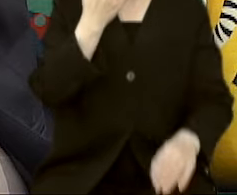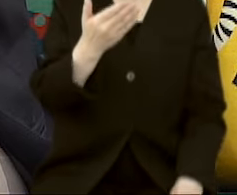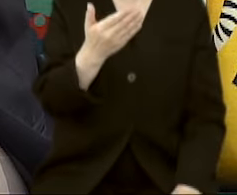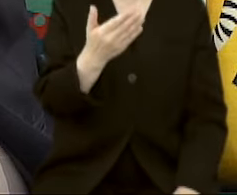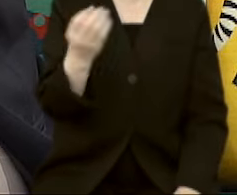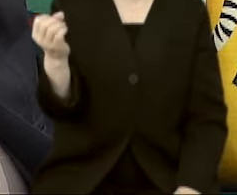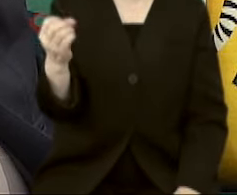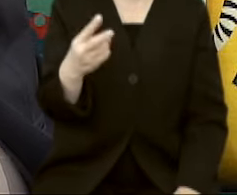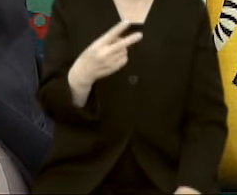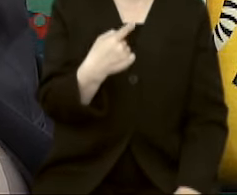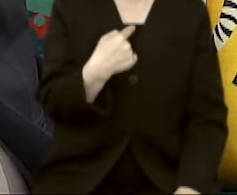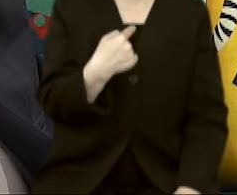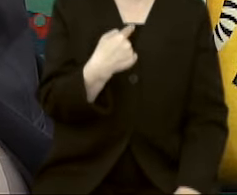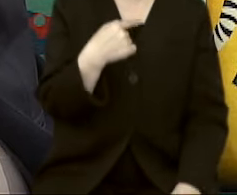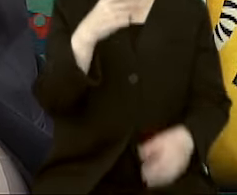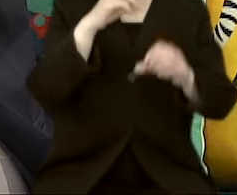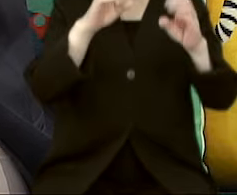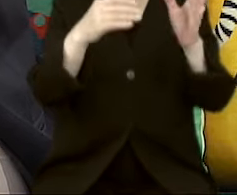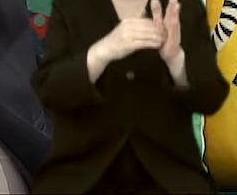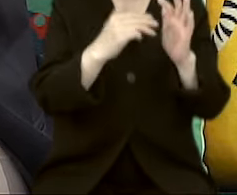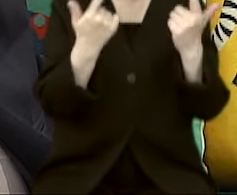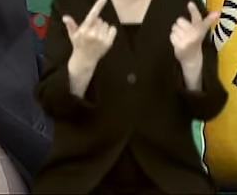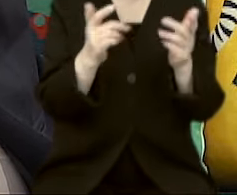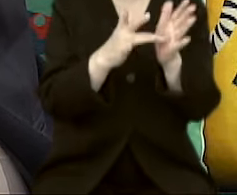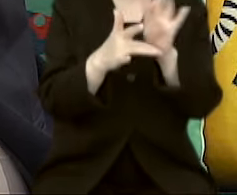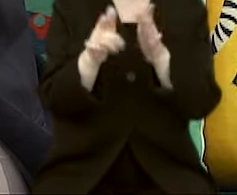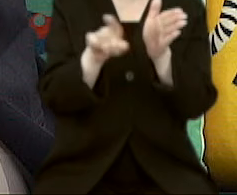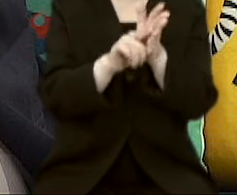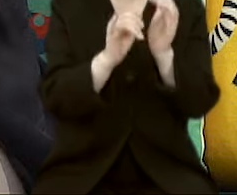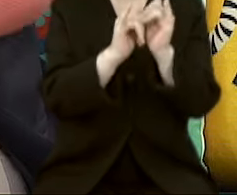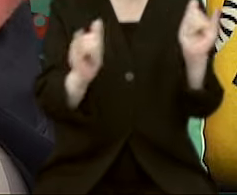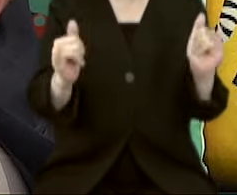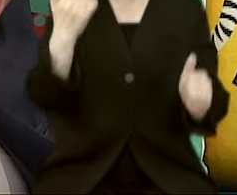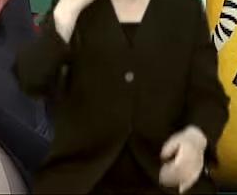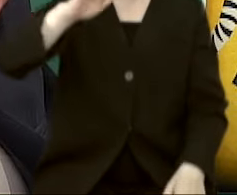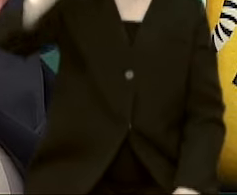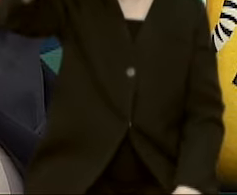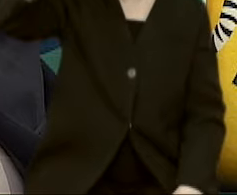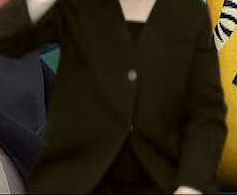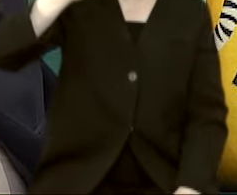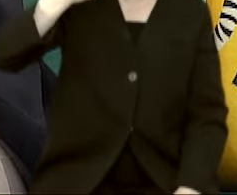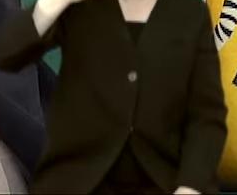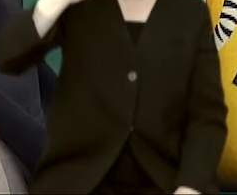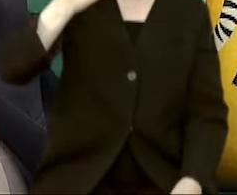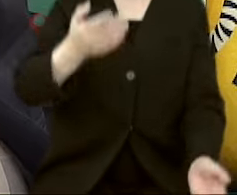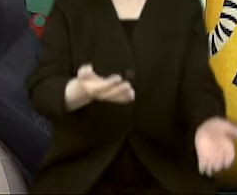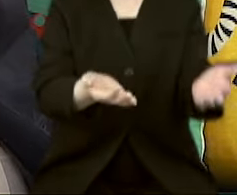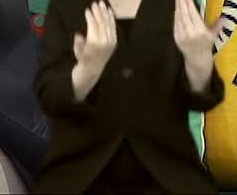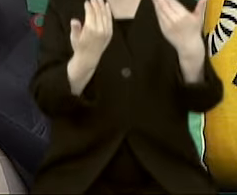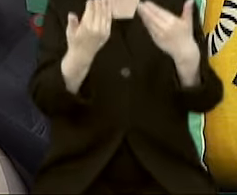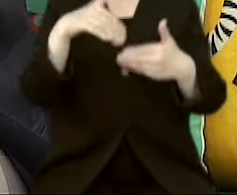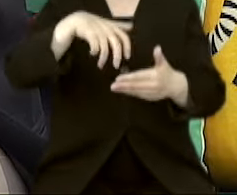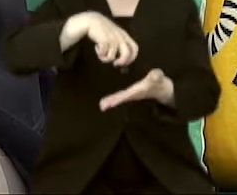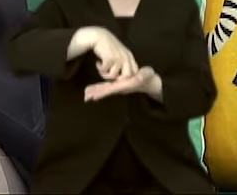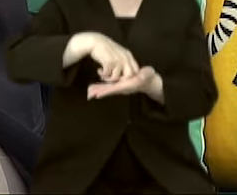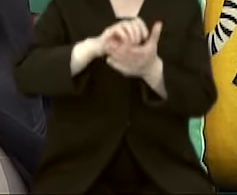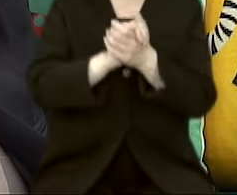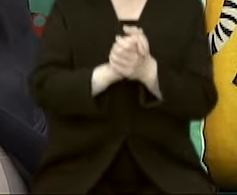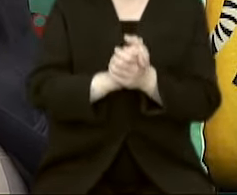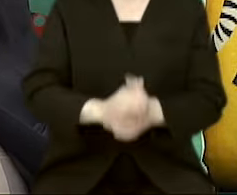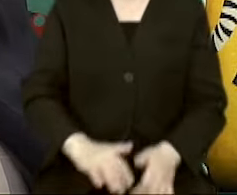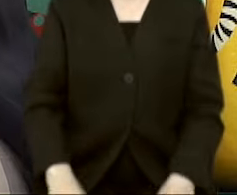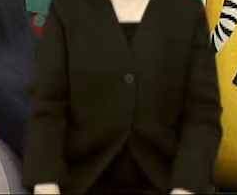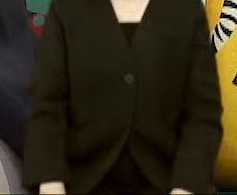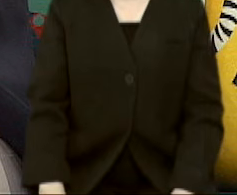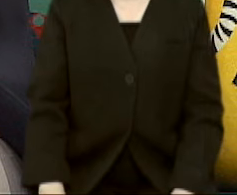전하고 야. 거기에다 전한 거로 끝나는 게 아니고 예수 믿을 사람 이제 손 들으라고 해서 콜링을 해서 앞에 네. 나와서 무릎 꿇고